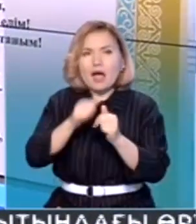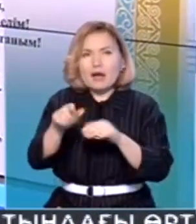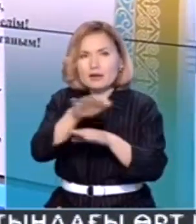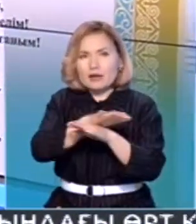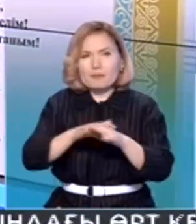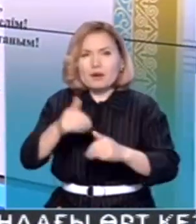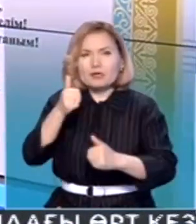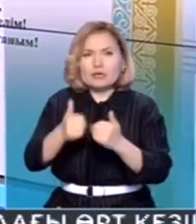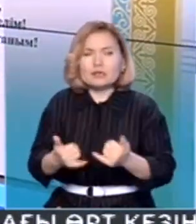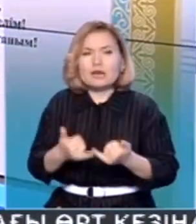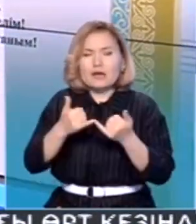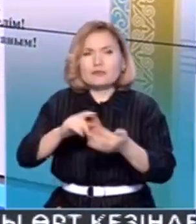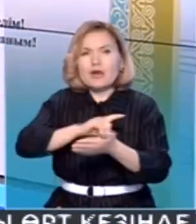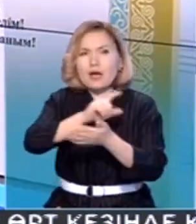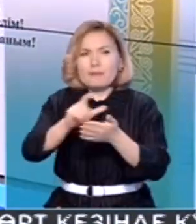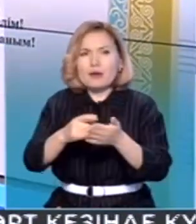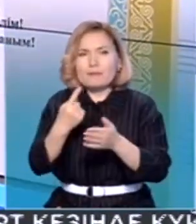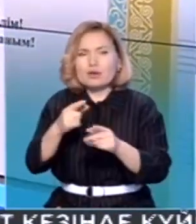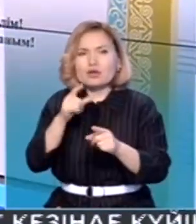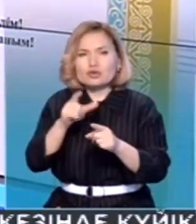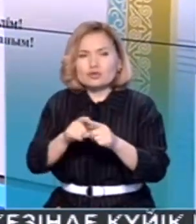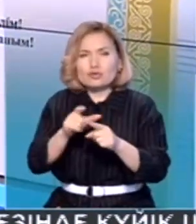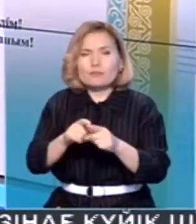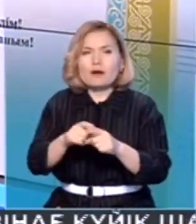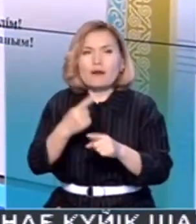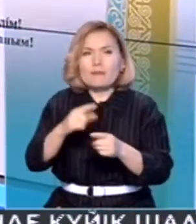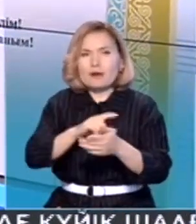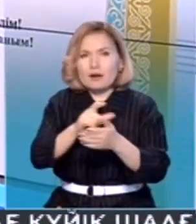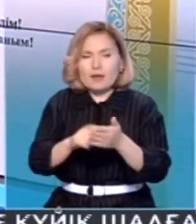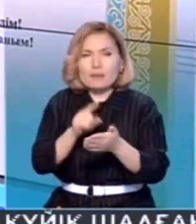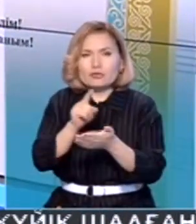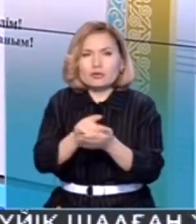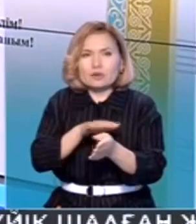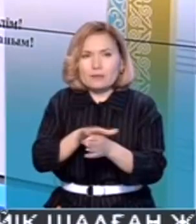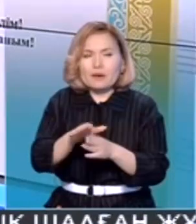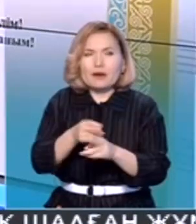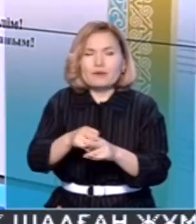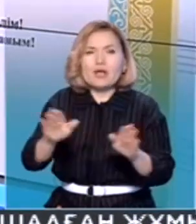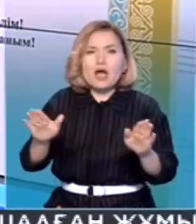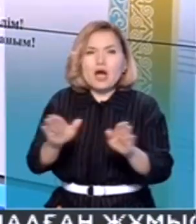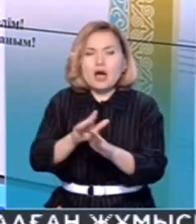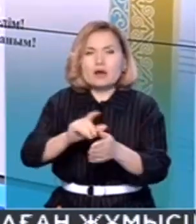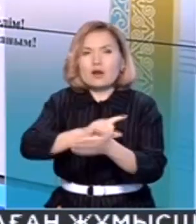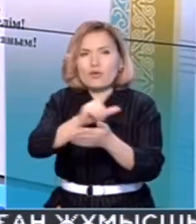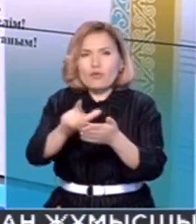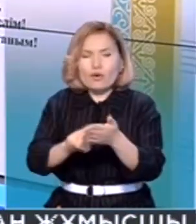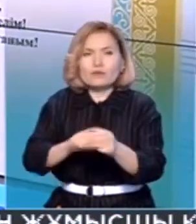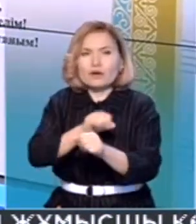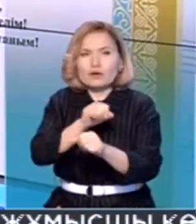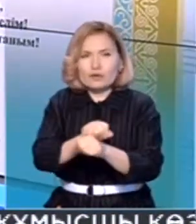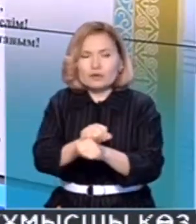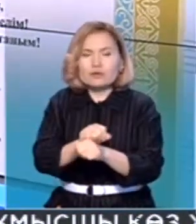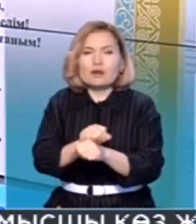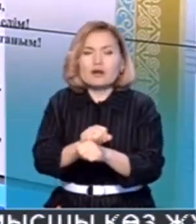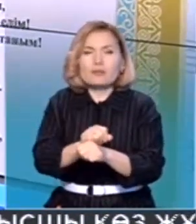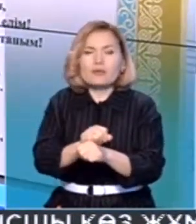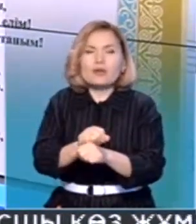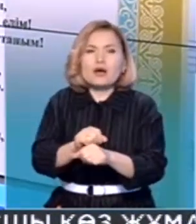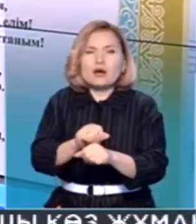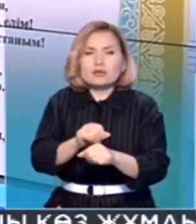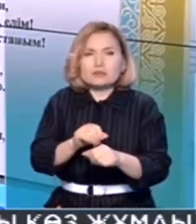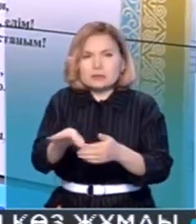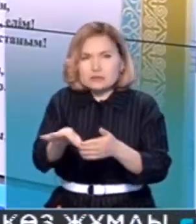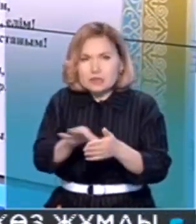жарысқа арналған гимні бір шумақ, бір қайырма болуы тиіс. Алайда әнұран ойнап тұрып үзіліп қалған сәтте қазақ жанкүйерлері